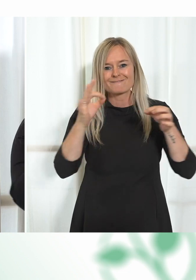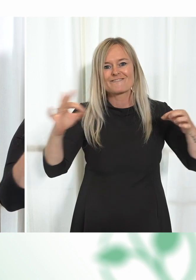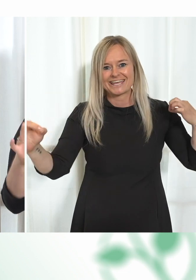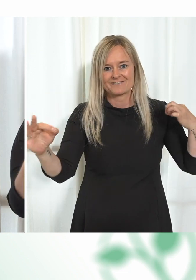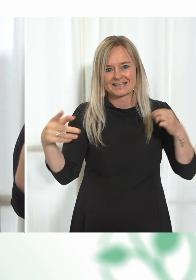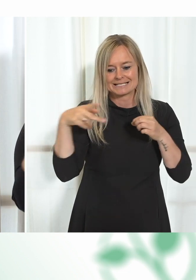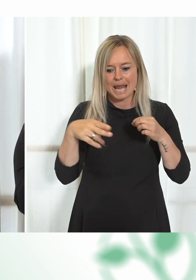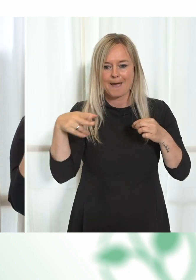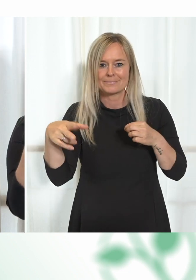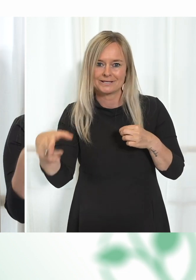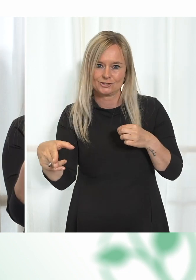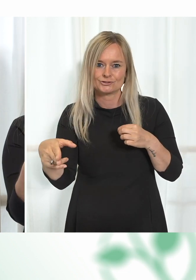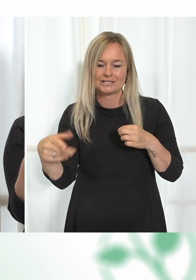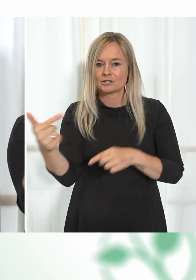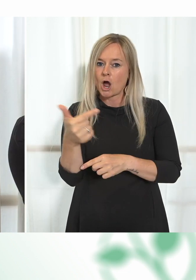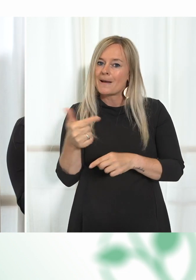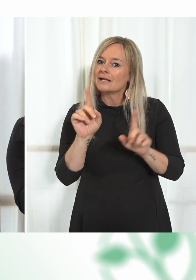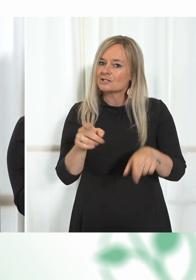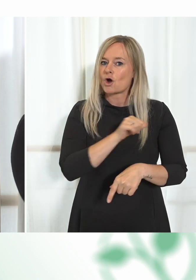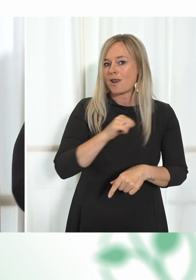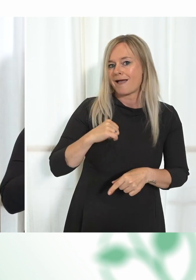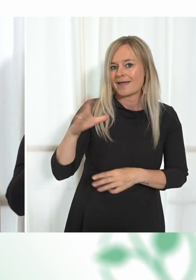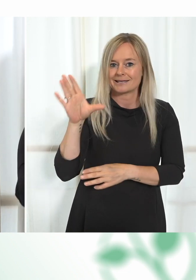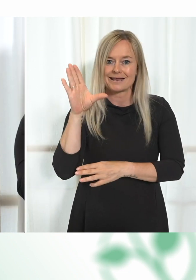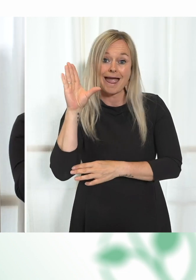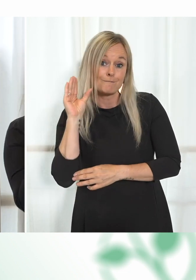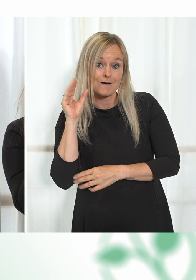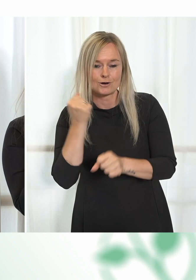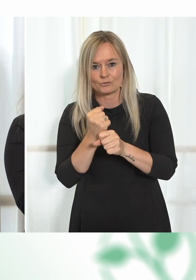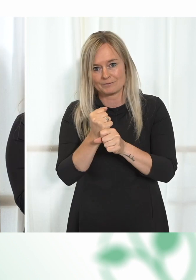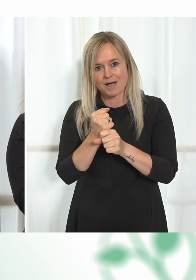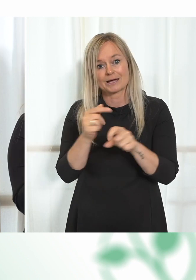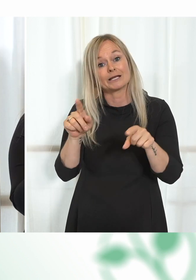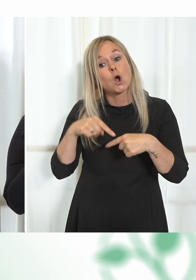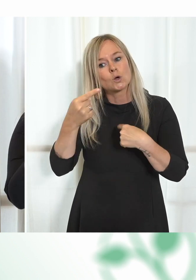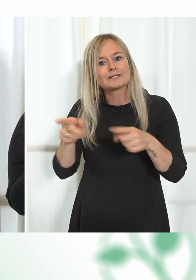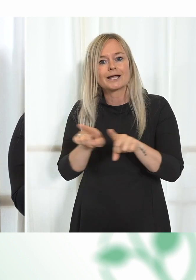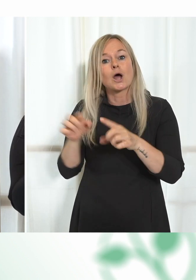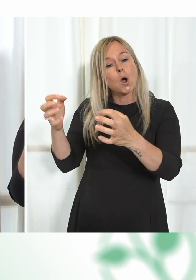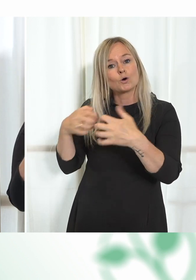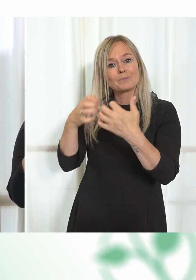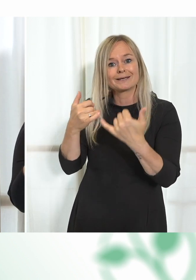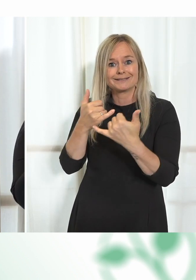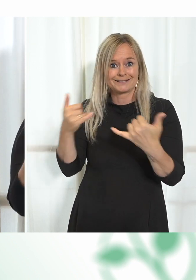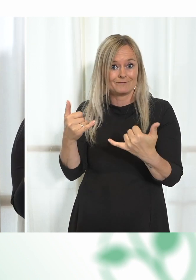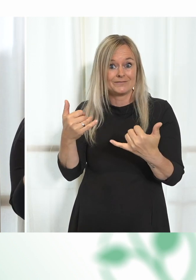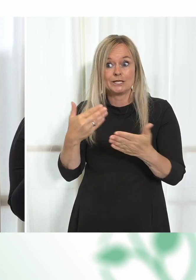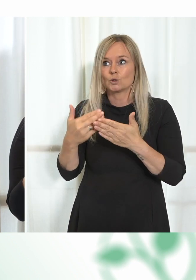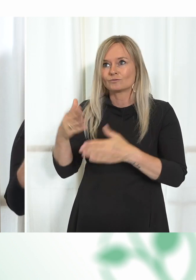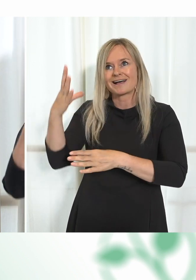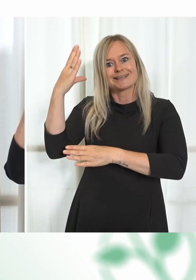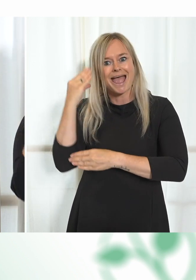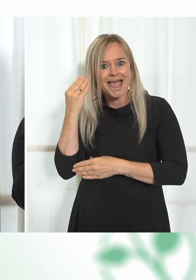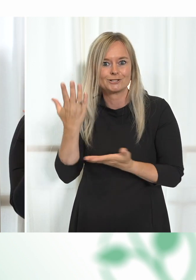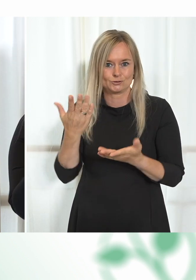beiden eigene Erfahrung machen und auch uns berichten werden, wie es ihnen ergangen ist und welche Eindrücke sie gewonnen haben.